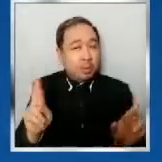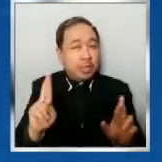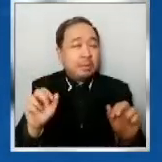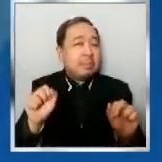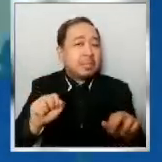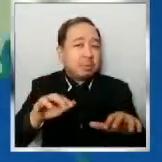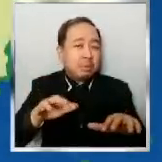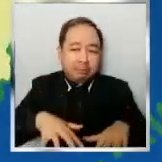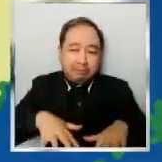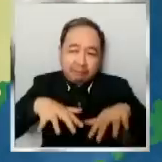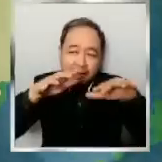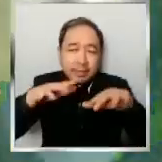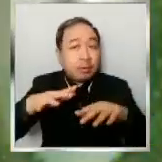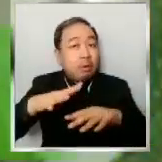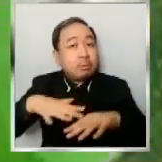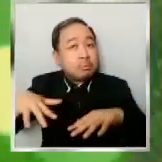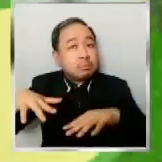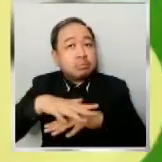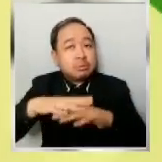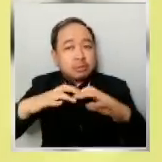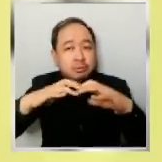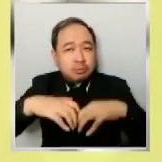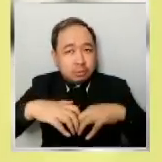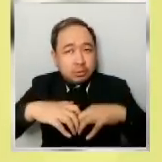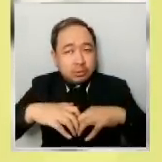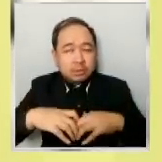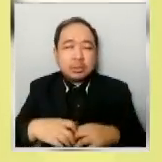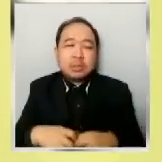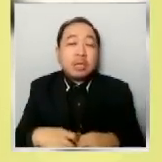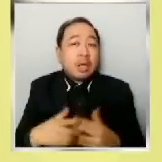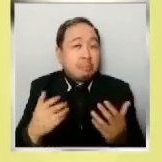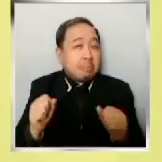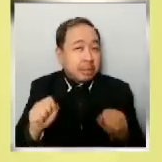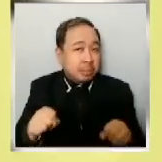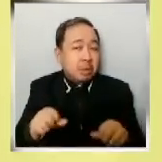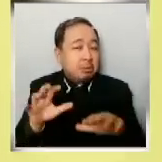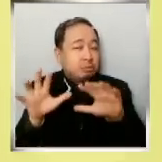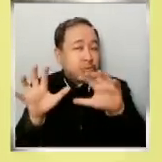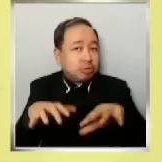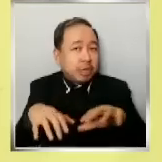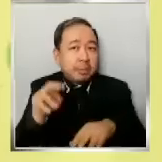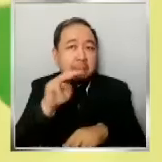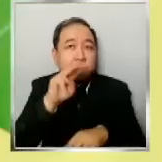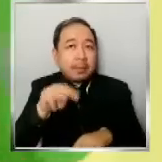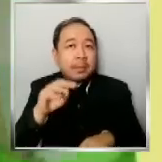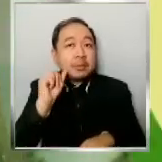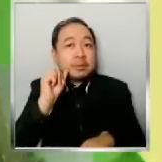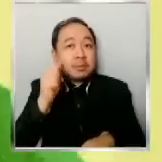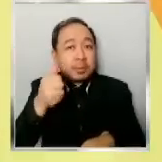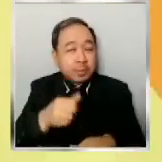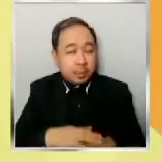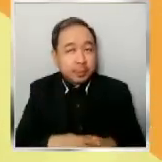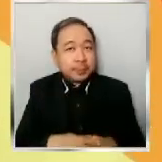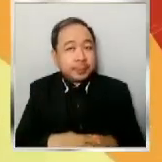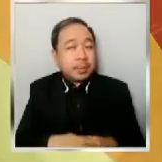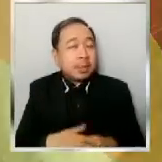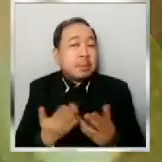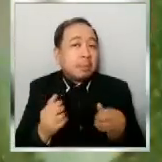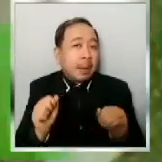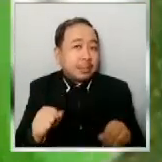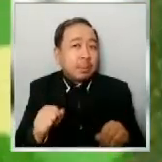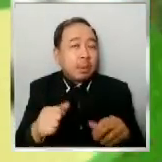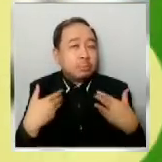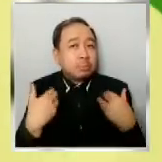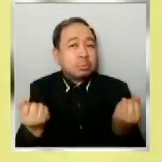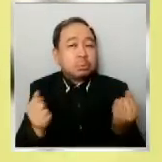o pagguho ng lupa. Mataas din ang tsansa ng ulan sa Metro Manila bukas. Posible ang malalakas na ulan sa ilang lugar